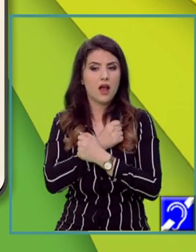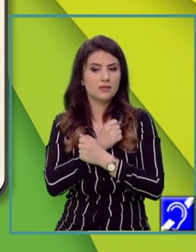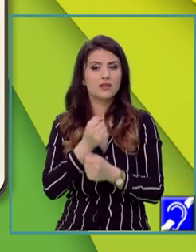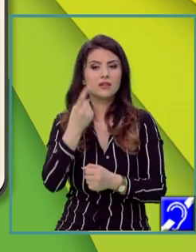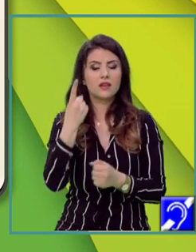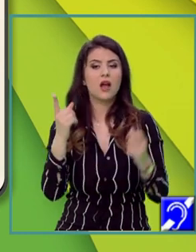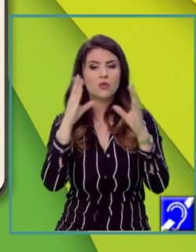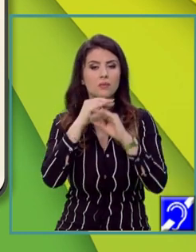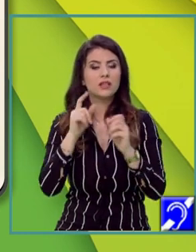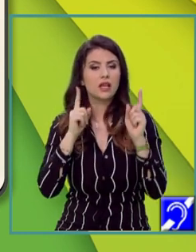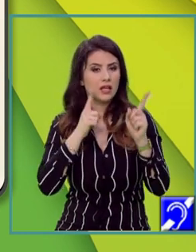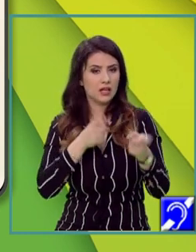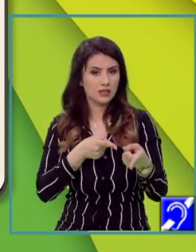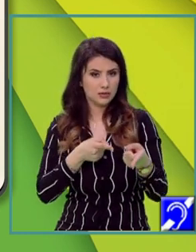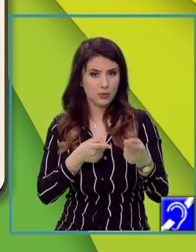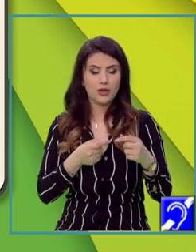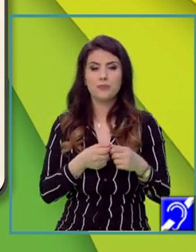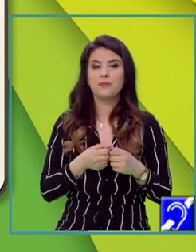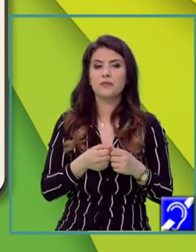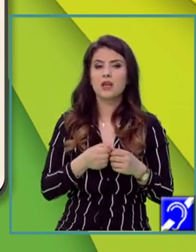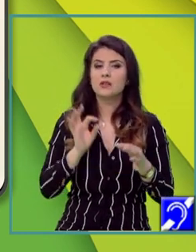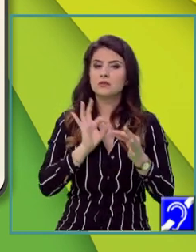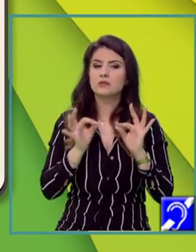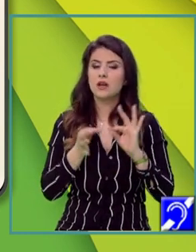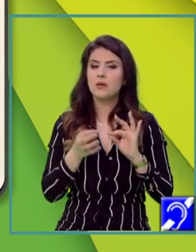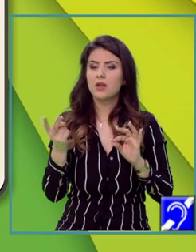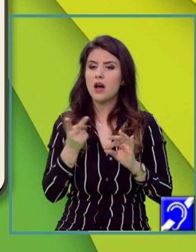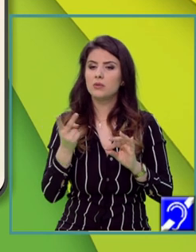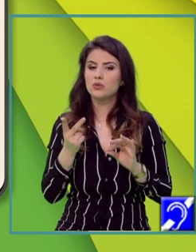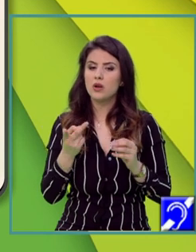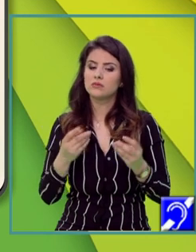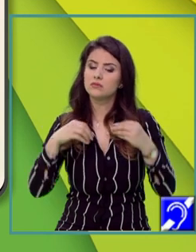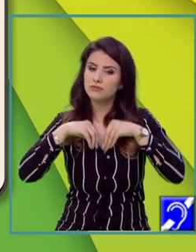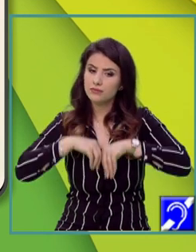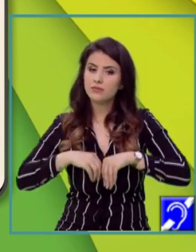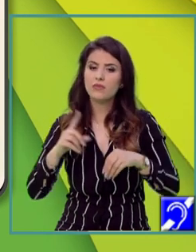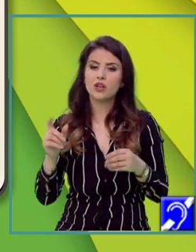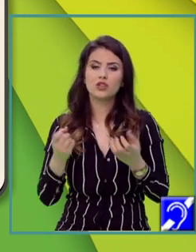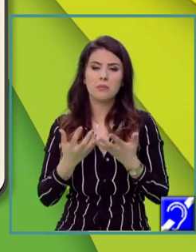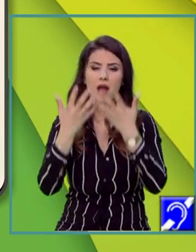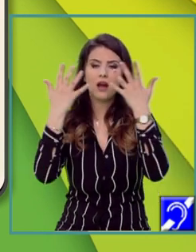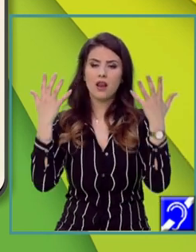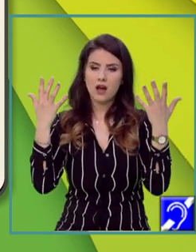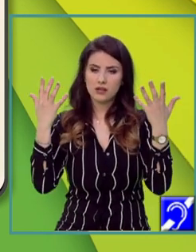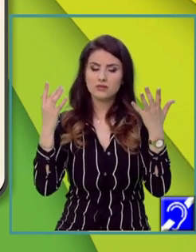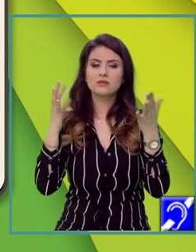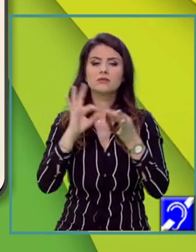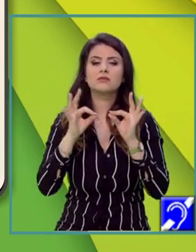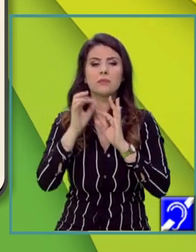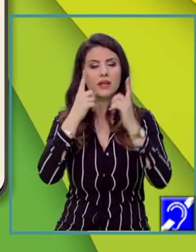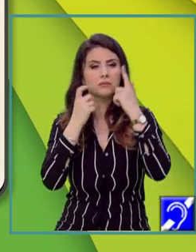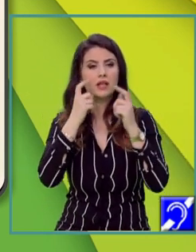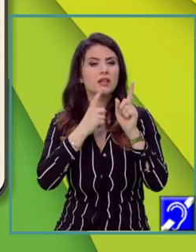obiectiv corespunderea Așadar realității exterioare dintre care cea mai evidentă o constituie experiența războiului